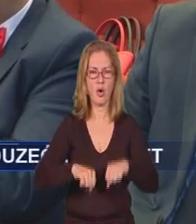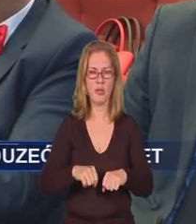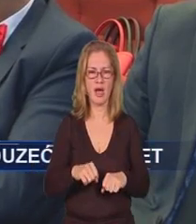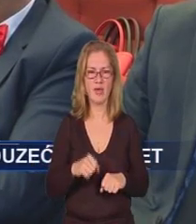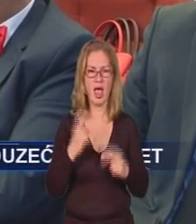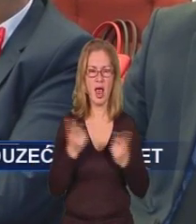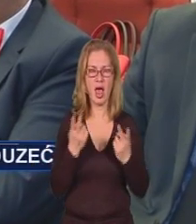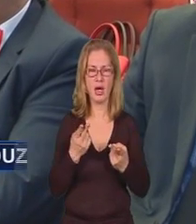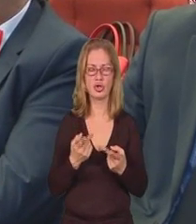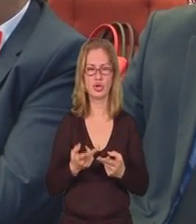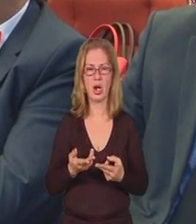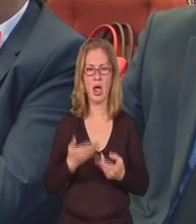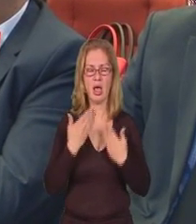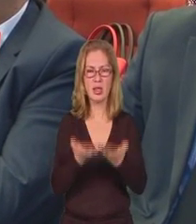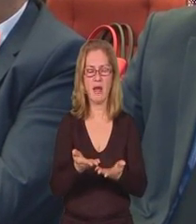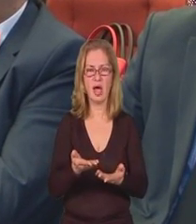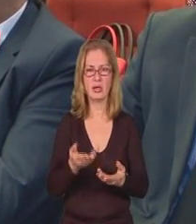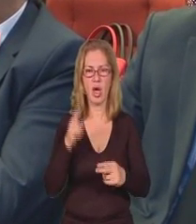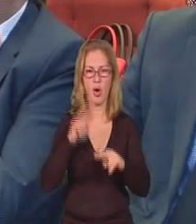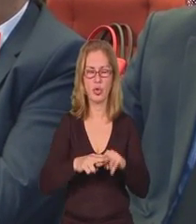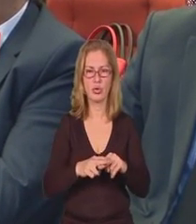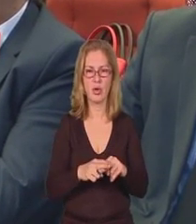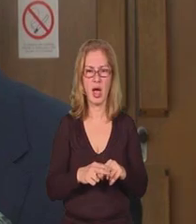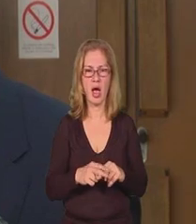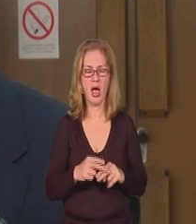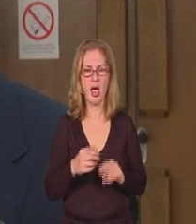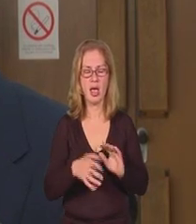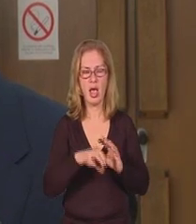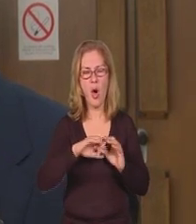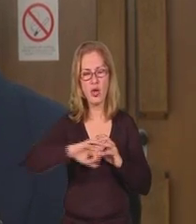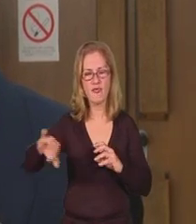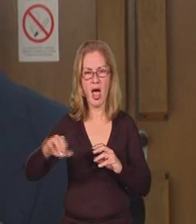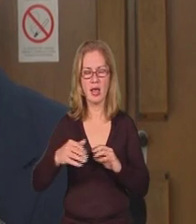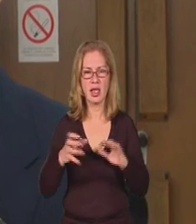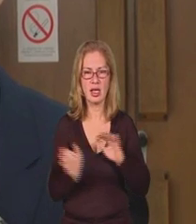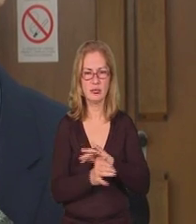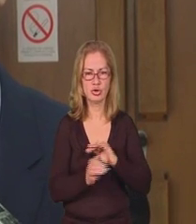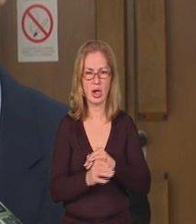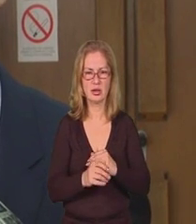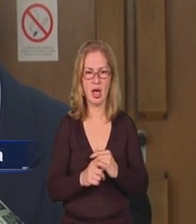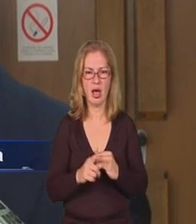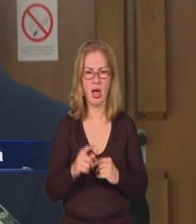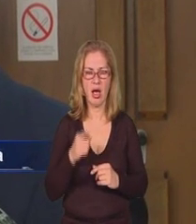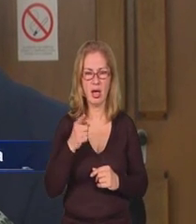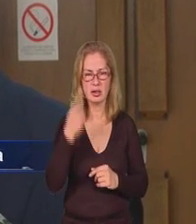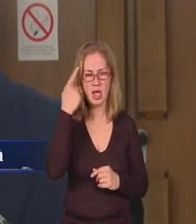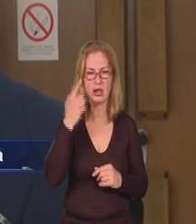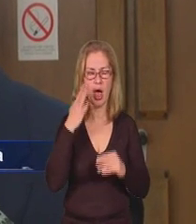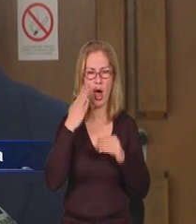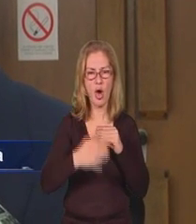lakše donošenje odluka i ekonomičnije zbog izdataka iz budžeta. A moj komentar je da je rok 1.